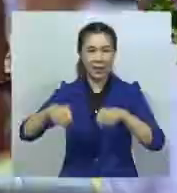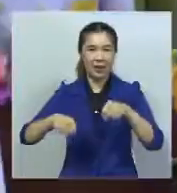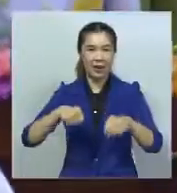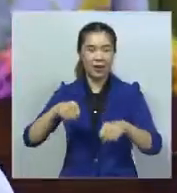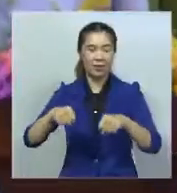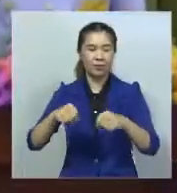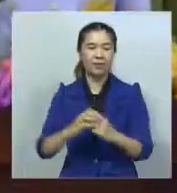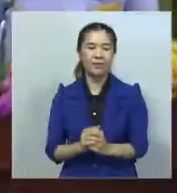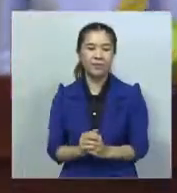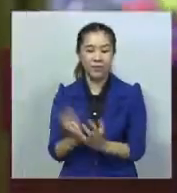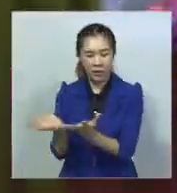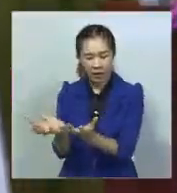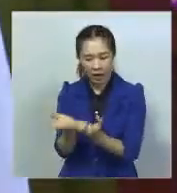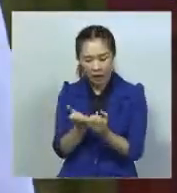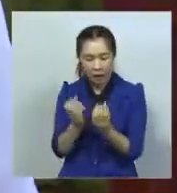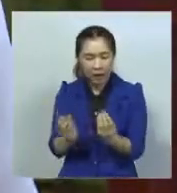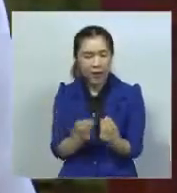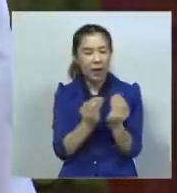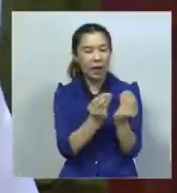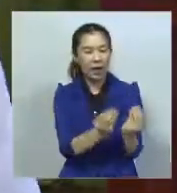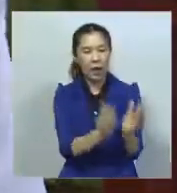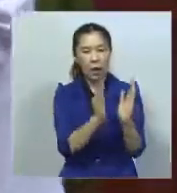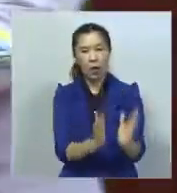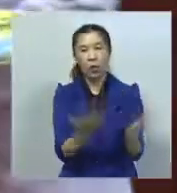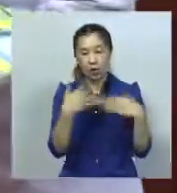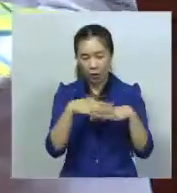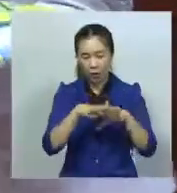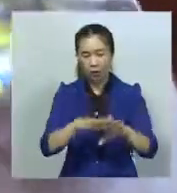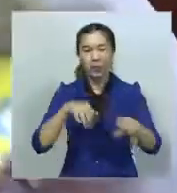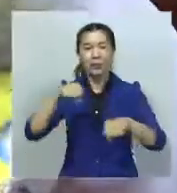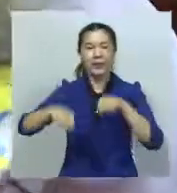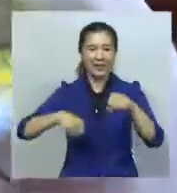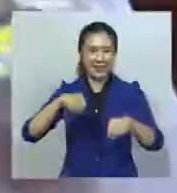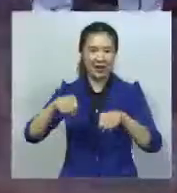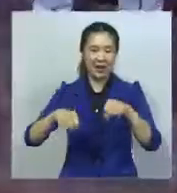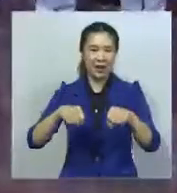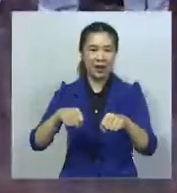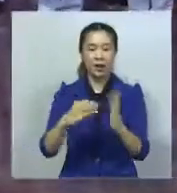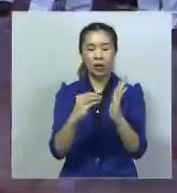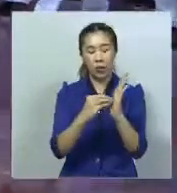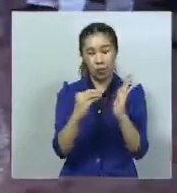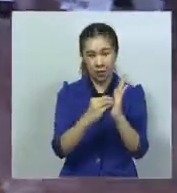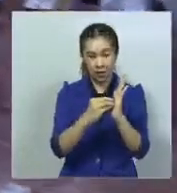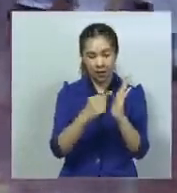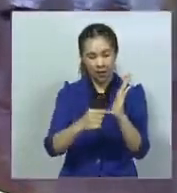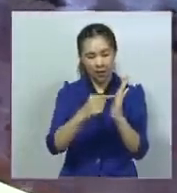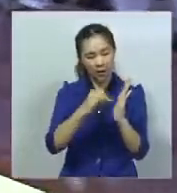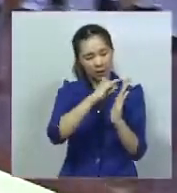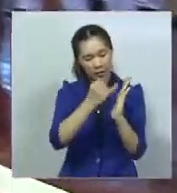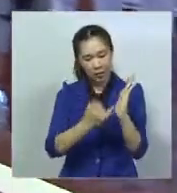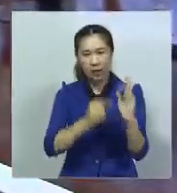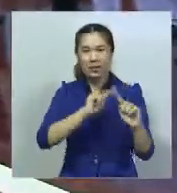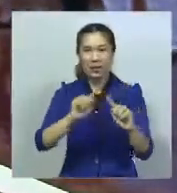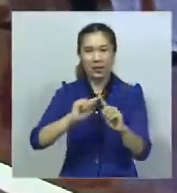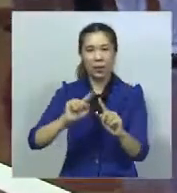ไอรักรับมอบเพื่อเชิญไปมอบแก่ผู้เข้าร่วมในกิจกรรมปั่นจักรยานทั้งในกรุงเทพมหานครและจังหวัดต่